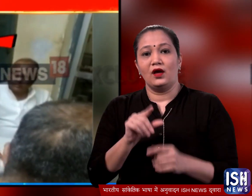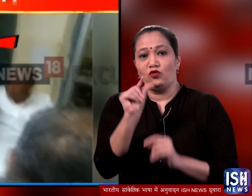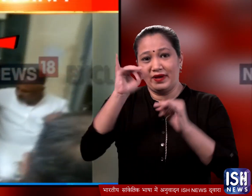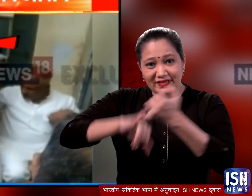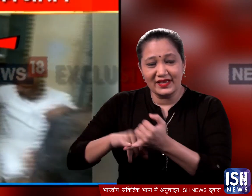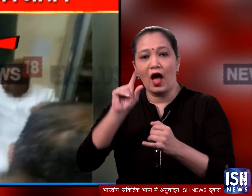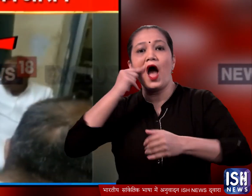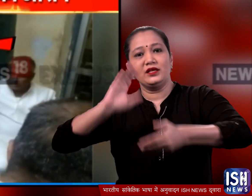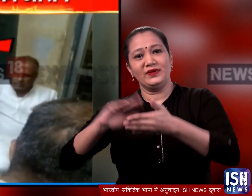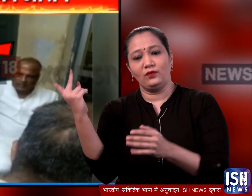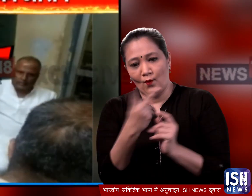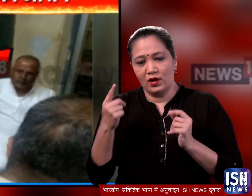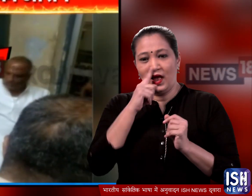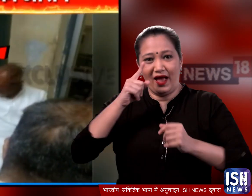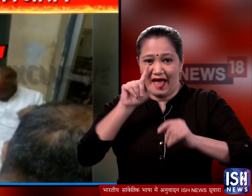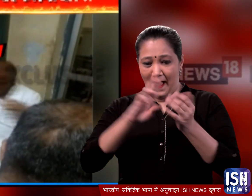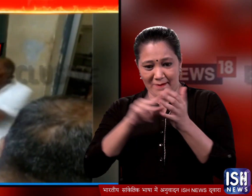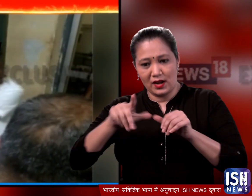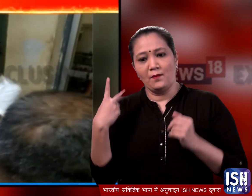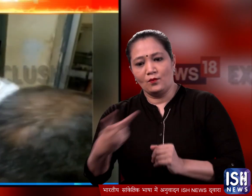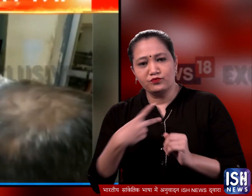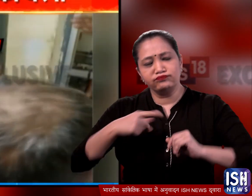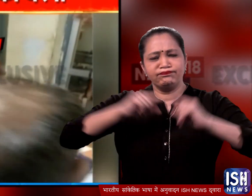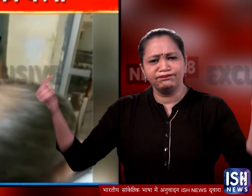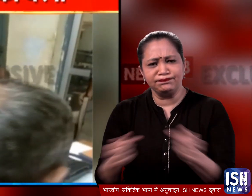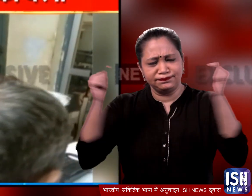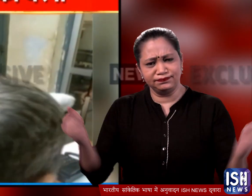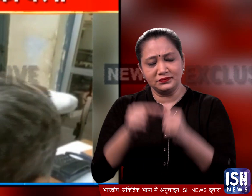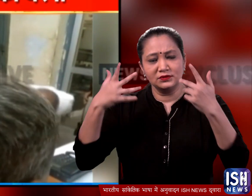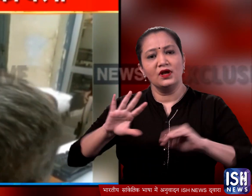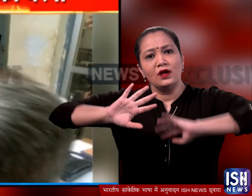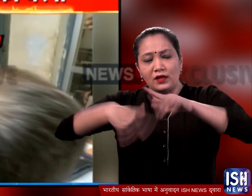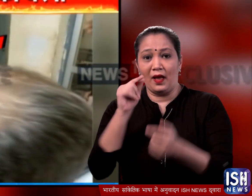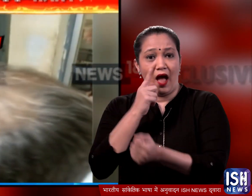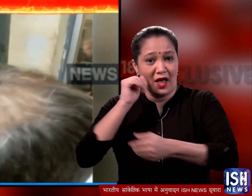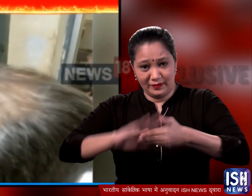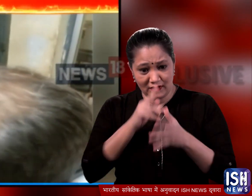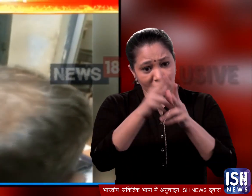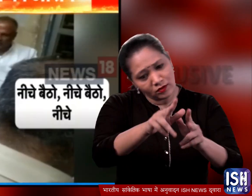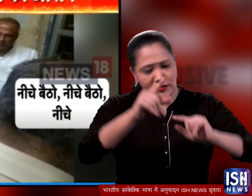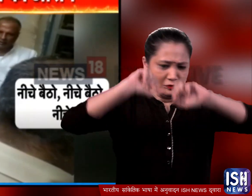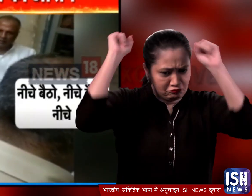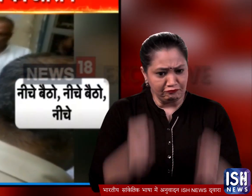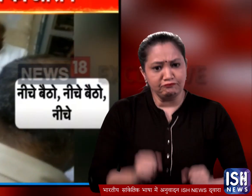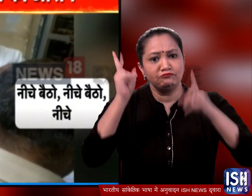सिंह के साथ थाने में पुलिस वालों से बहस करती नजर आईं और अचानक अपने पति के कहने पर थाने में ही धरने पर बैठ